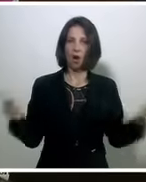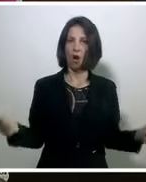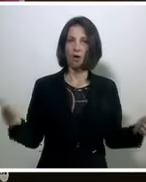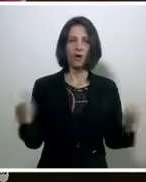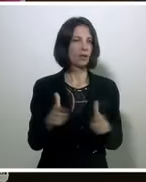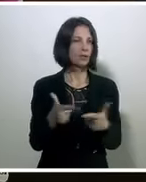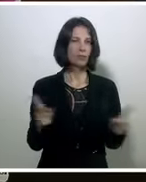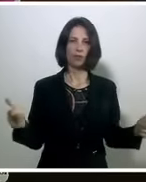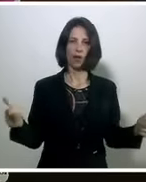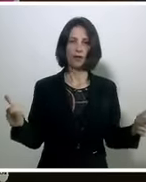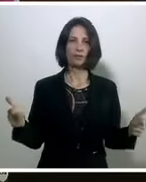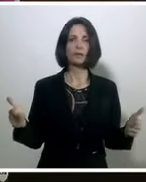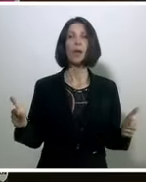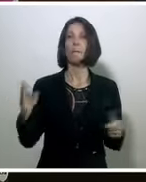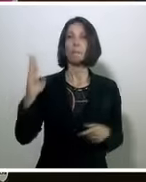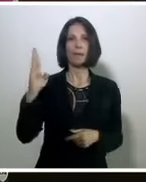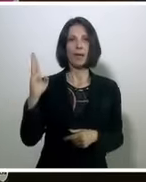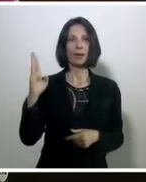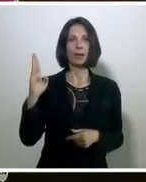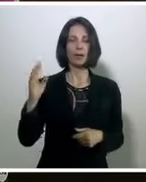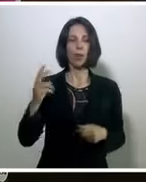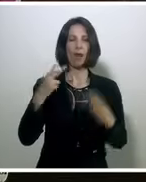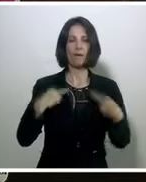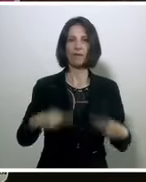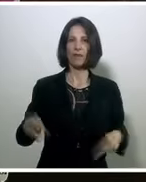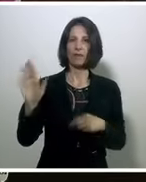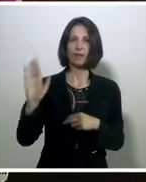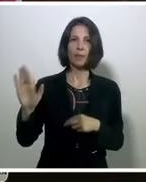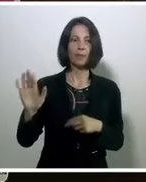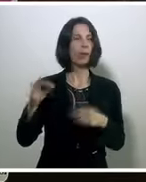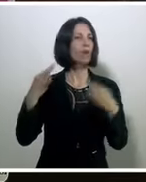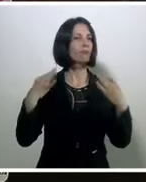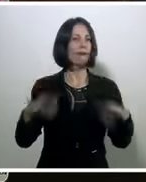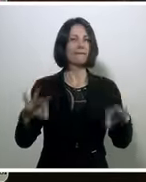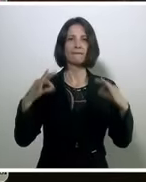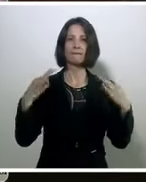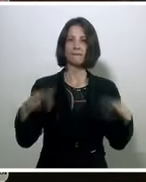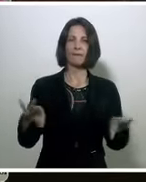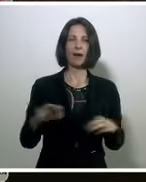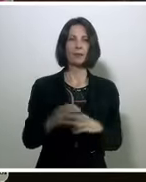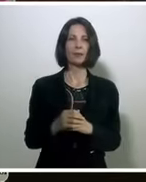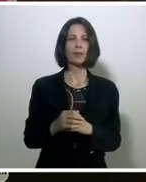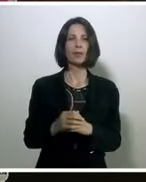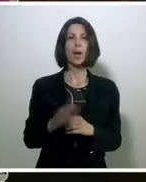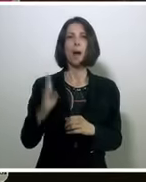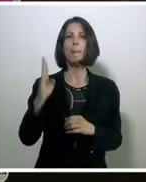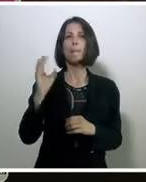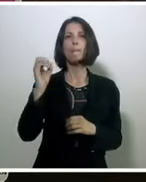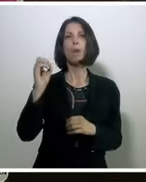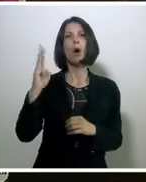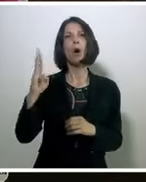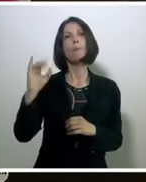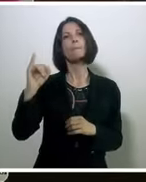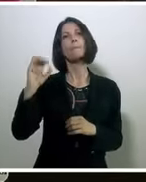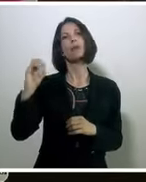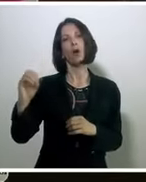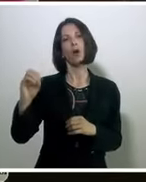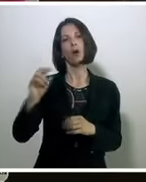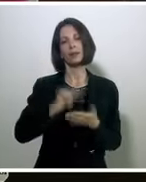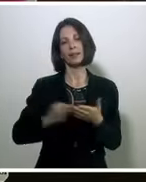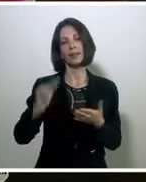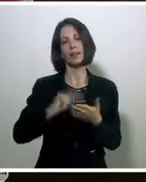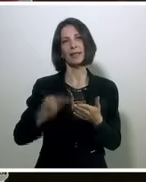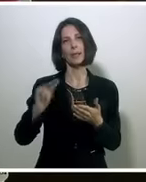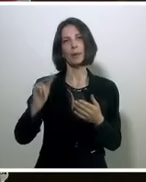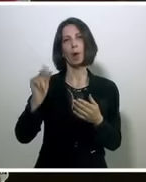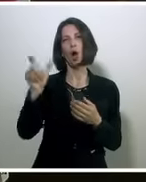stile di Berliner fu esemplare Norberto Bobbio scrisse che la caratteris fondamentale di Berlinguer era di non